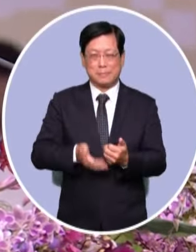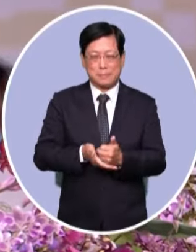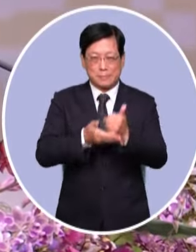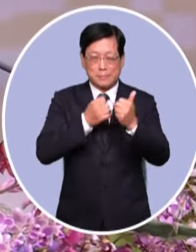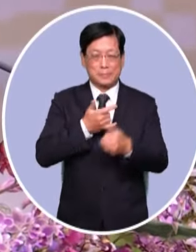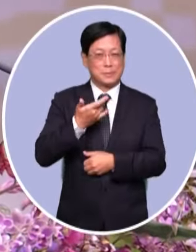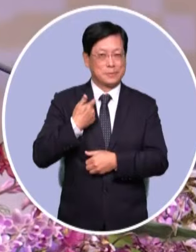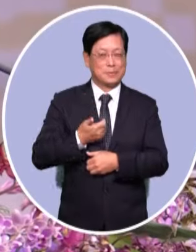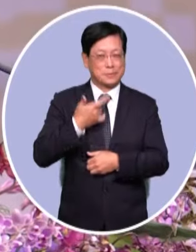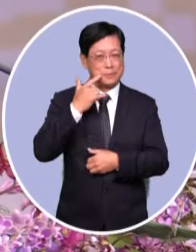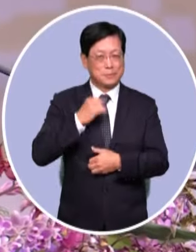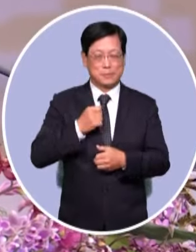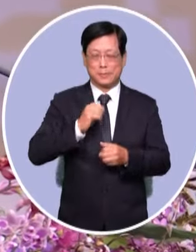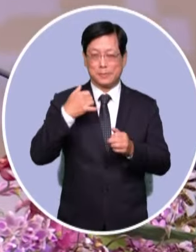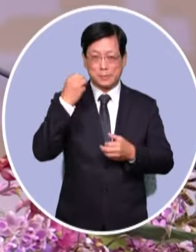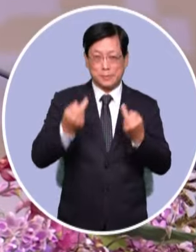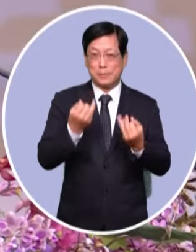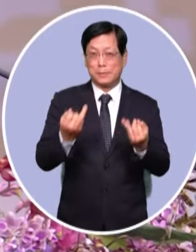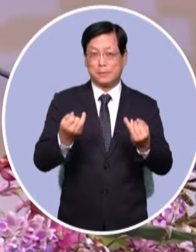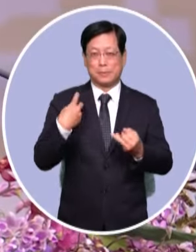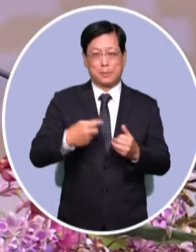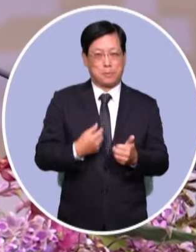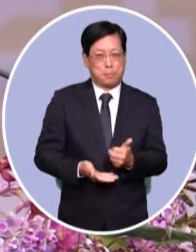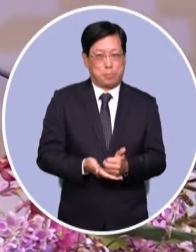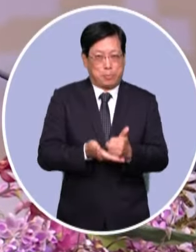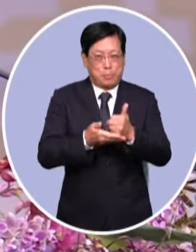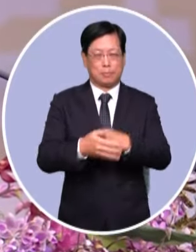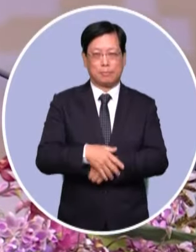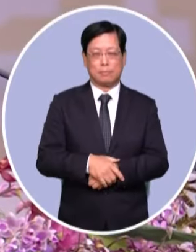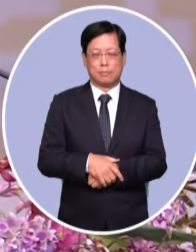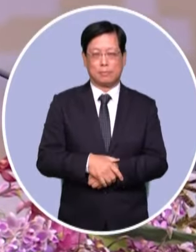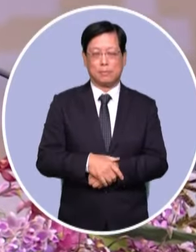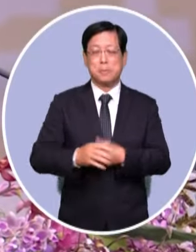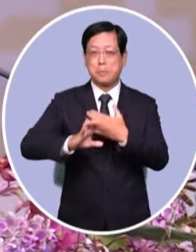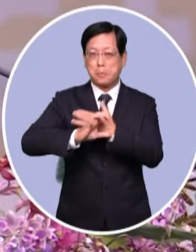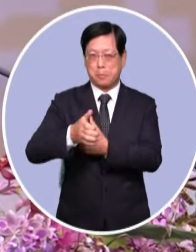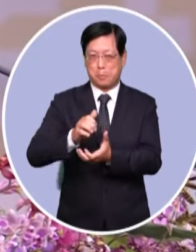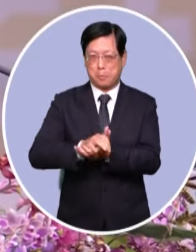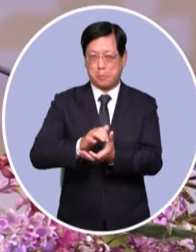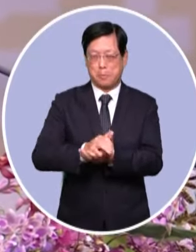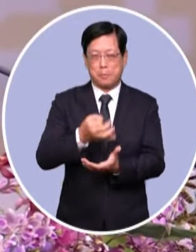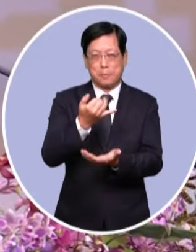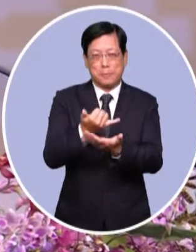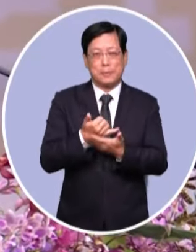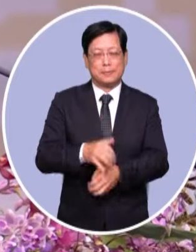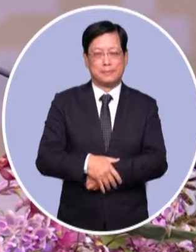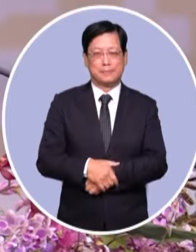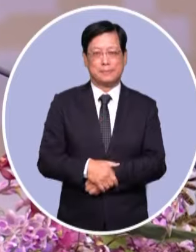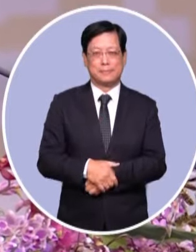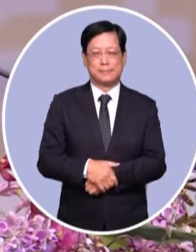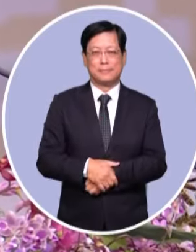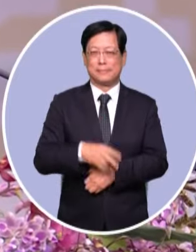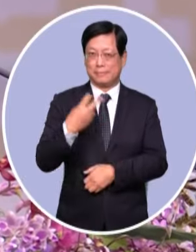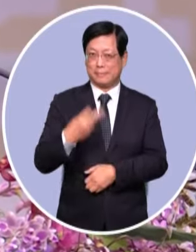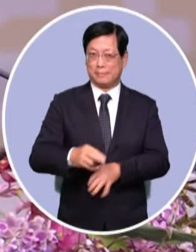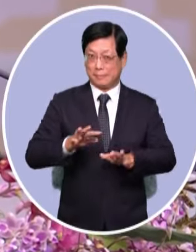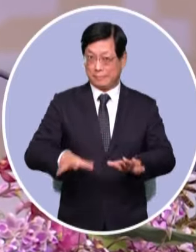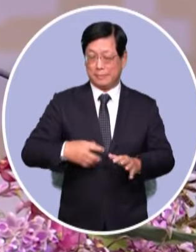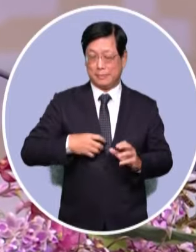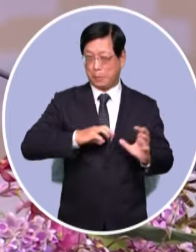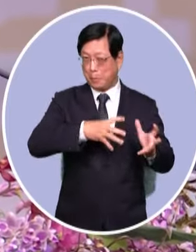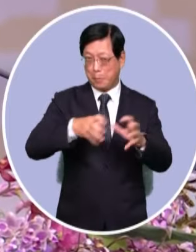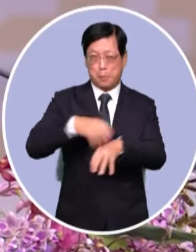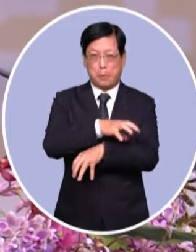妹，各位尊敬的友邦嘉宾，还有在世界各